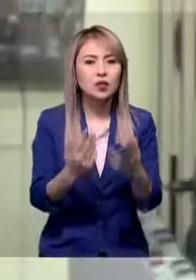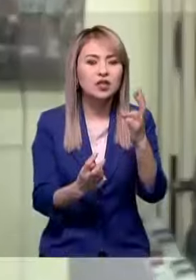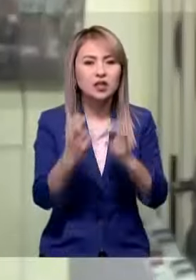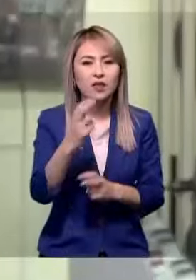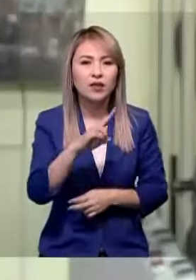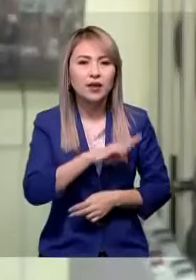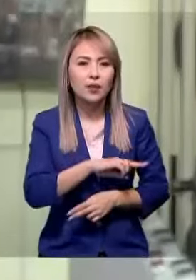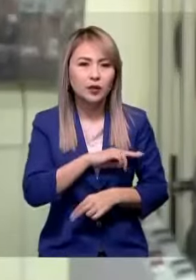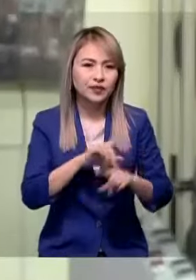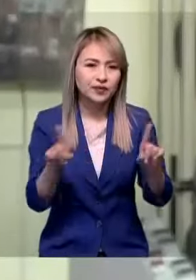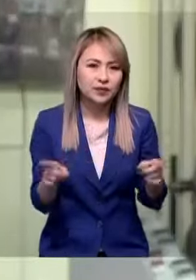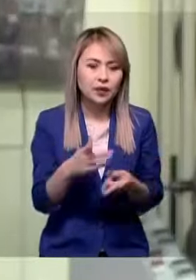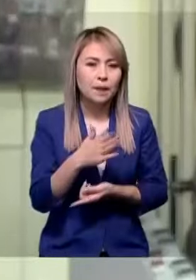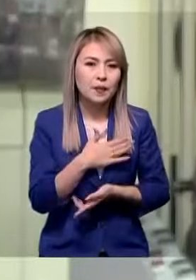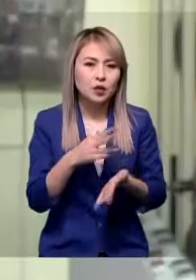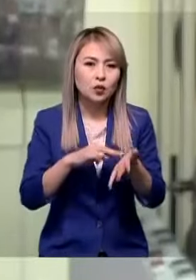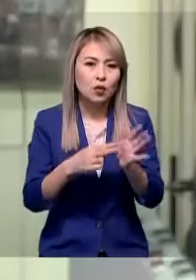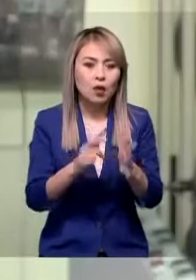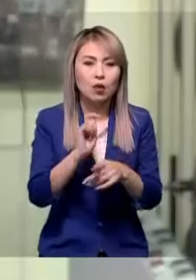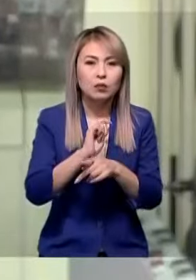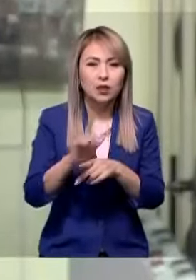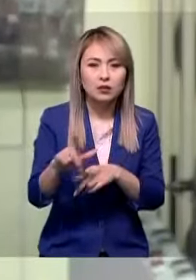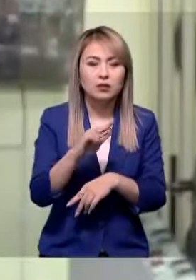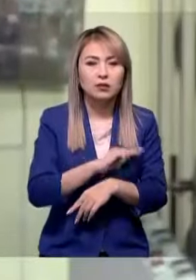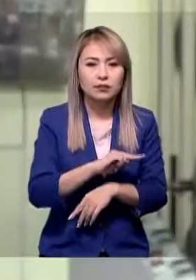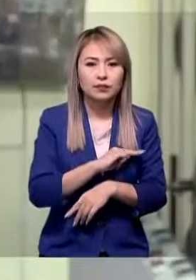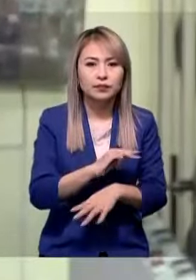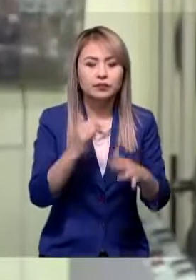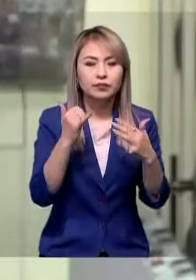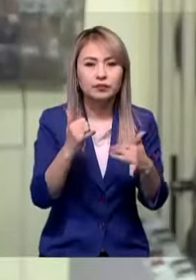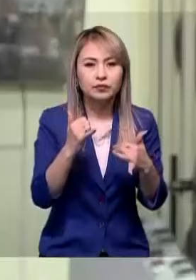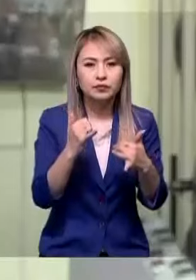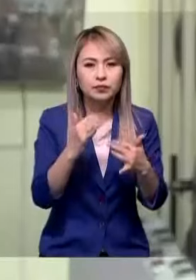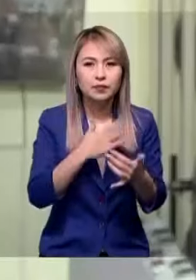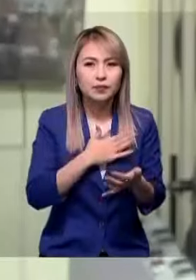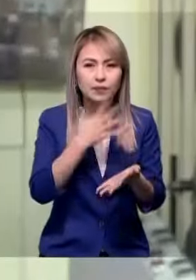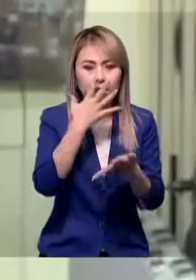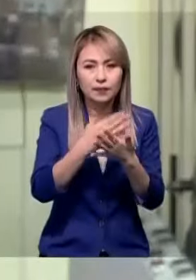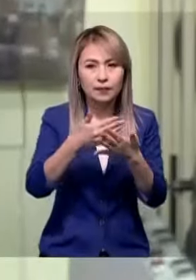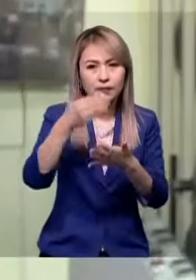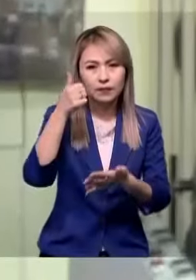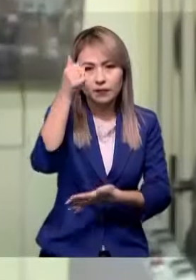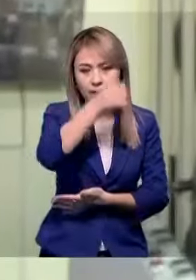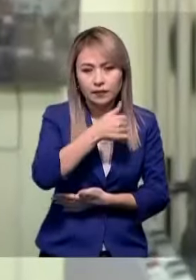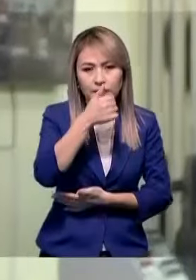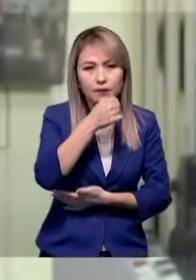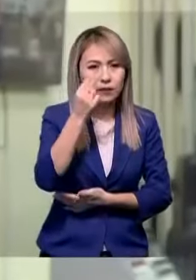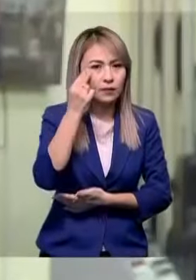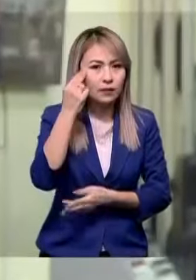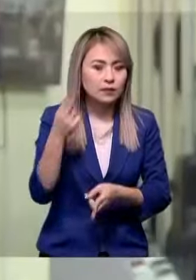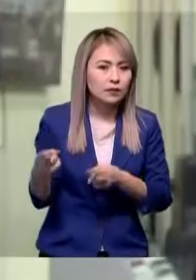арттыру мақсатында біз жобалау жұмыстарын бастадық. Осы жоба бойынша біз былтыр президенттің Қытайға